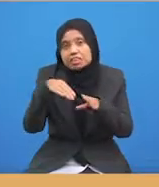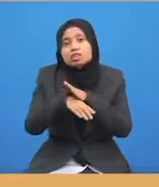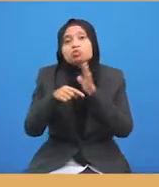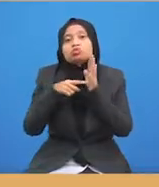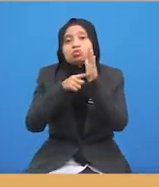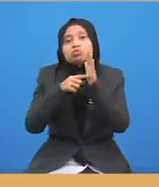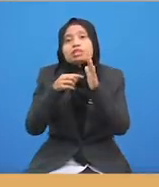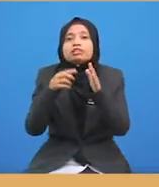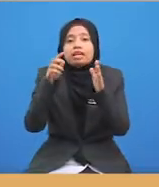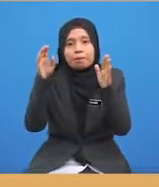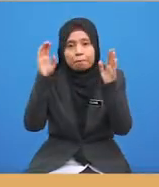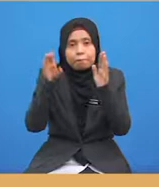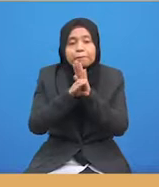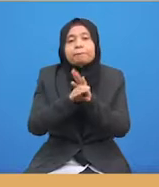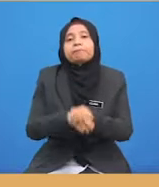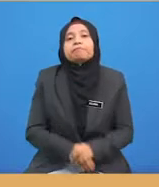dalam slide ini.